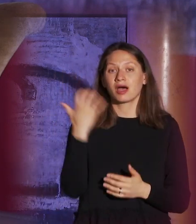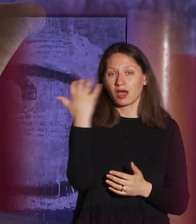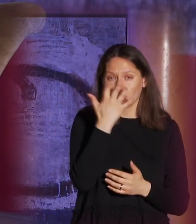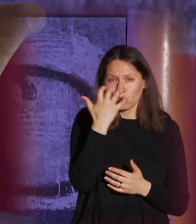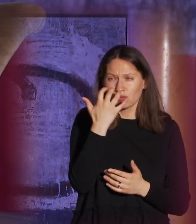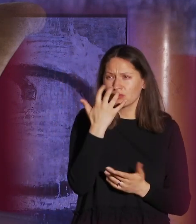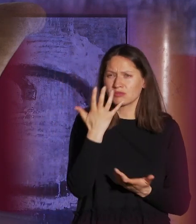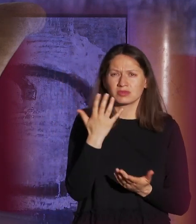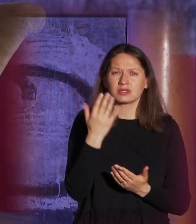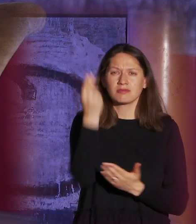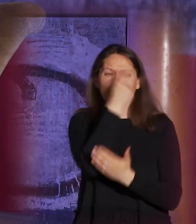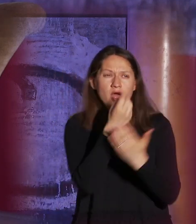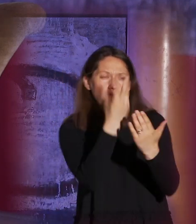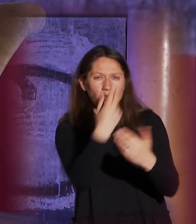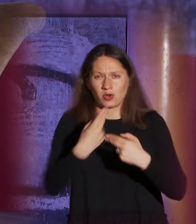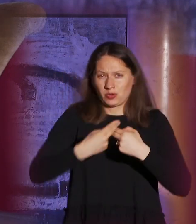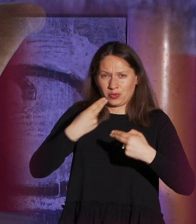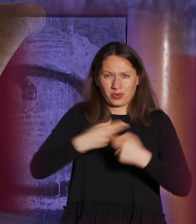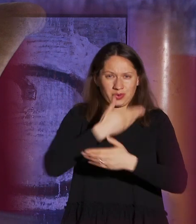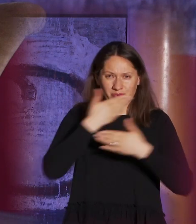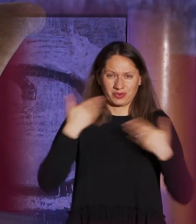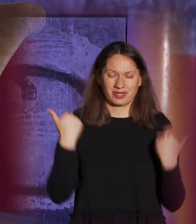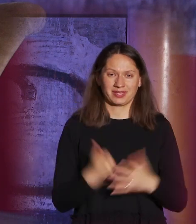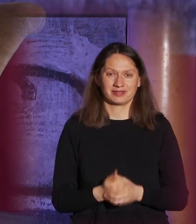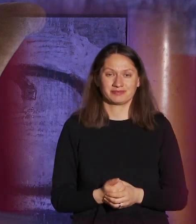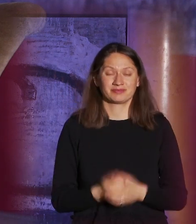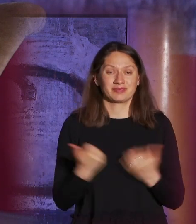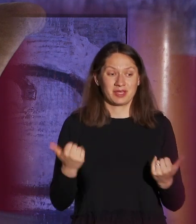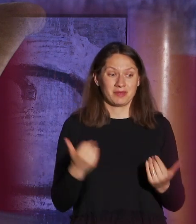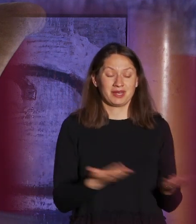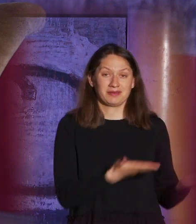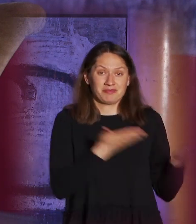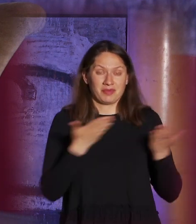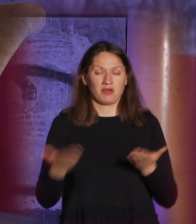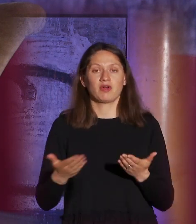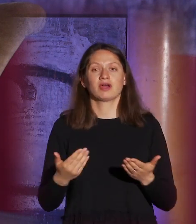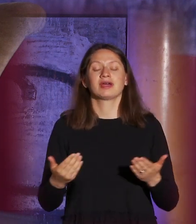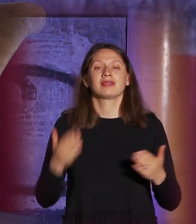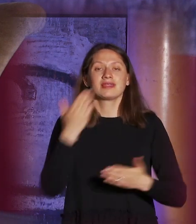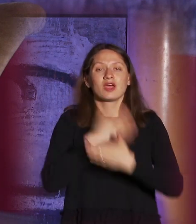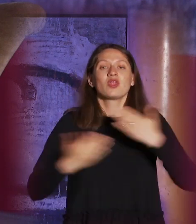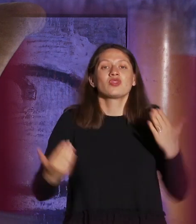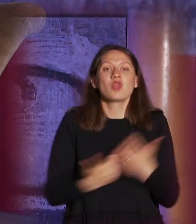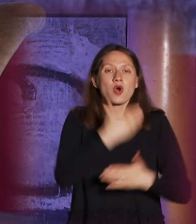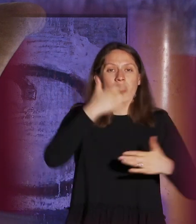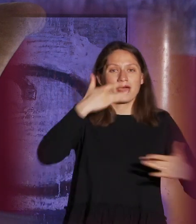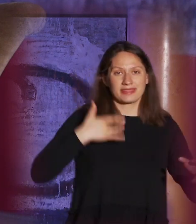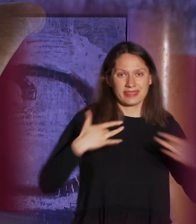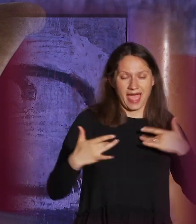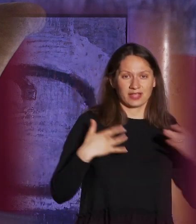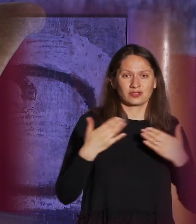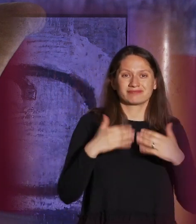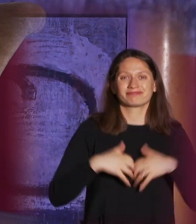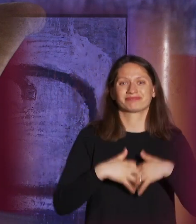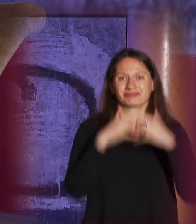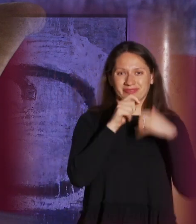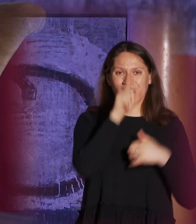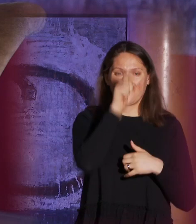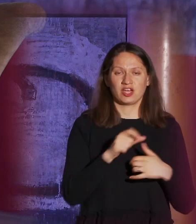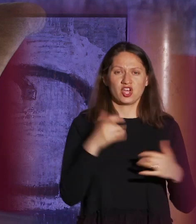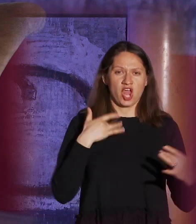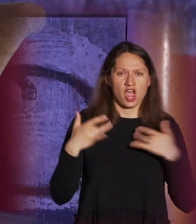meną. Ir į sceną šalia savęs aš noriu pakviesti neįgaliųjų naujojo teatro įkūrėją, režisierę bei